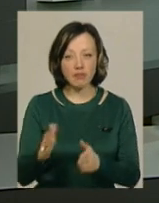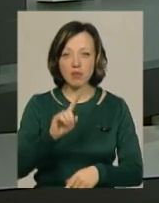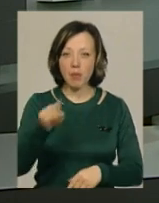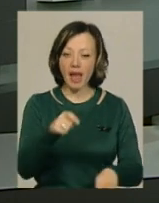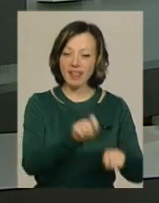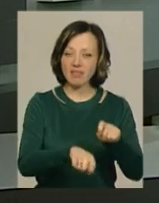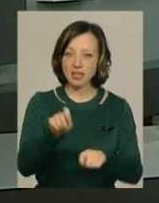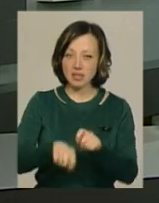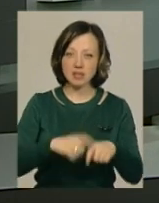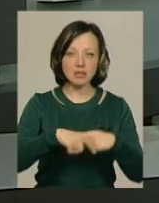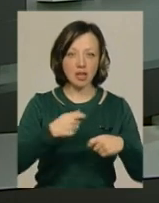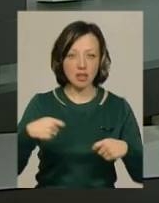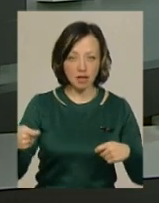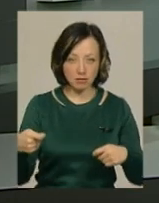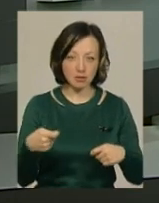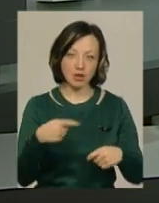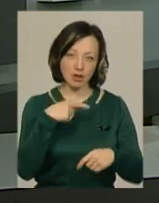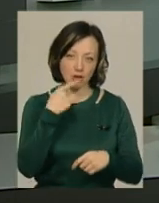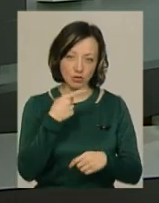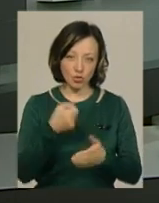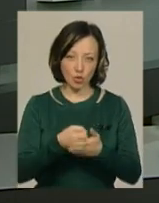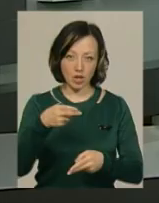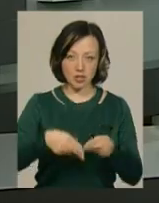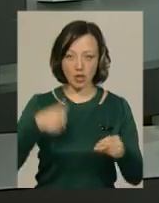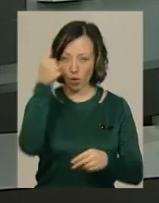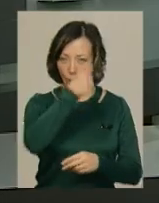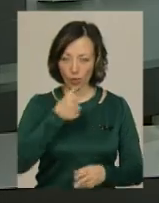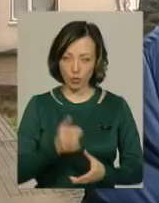інвентаризації, яка затягнеться, за прогнозами юриста, до кінця року.